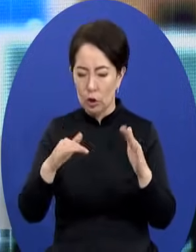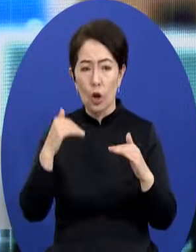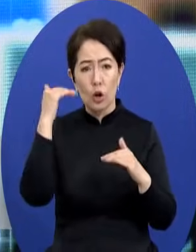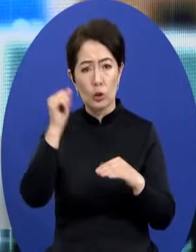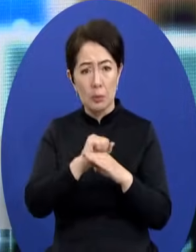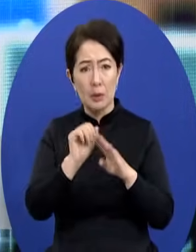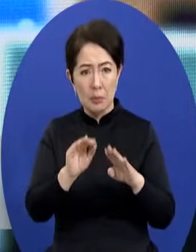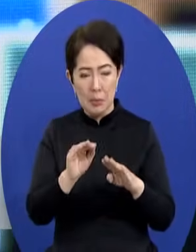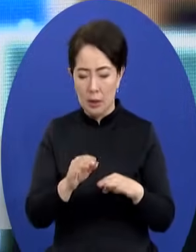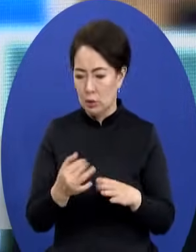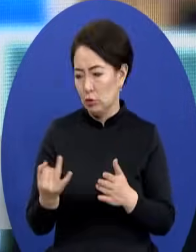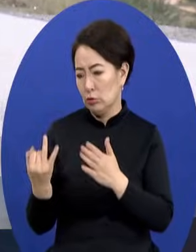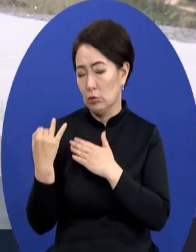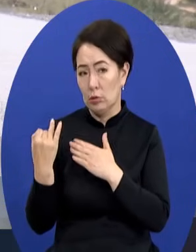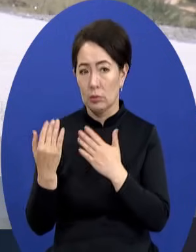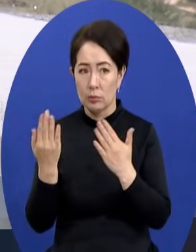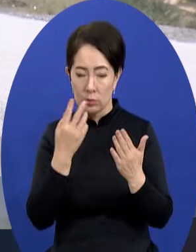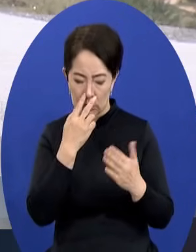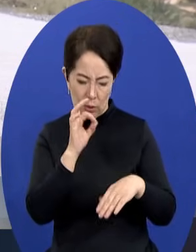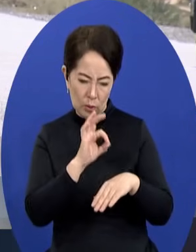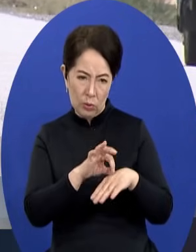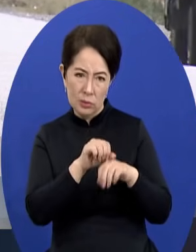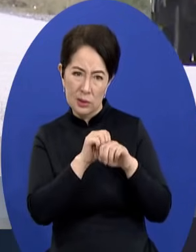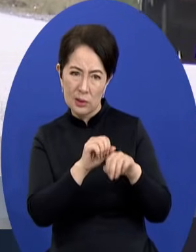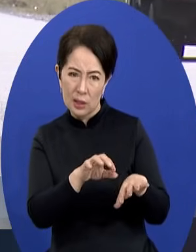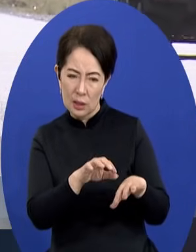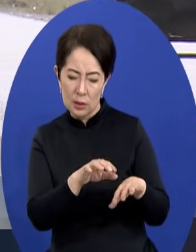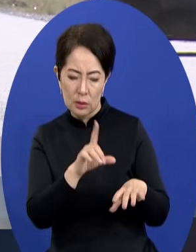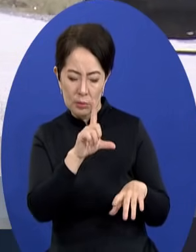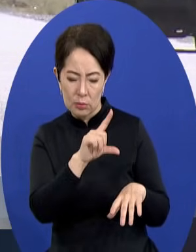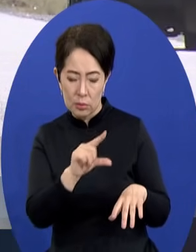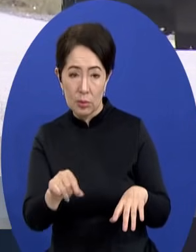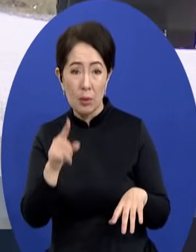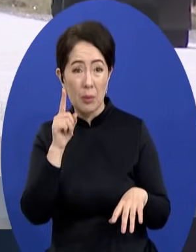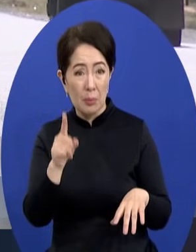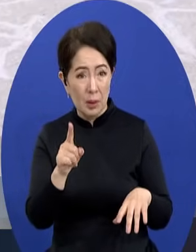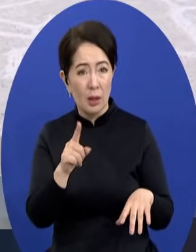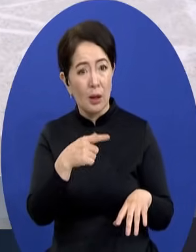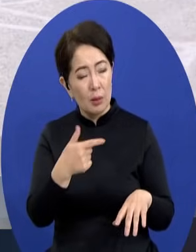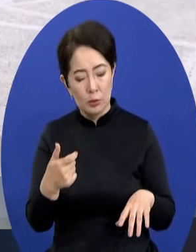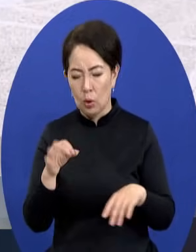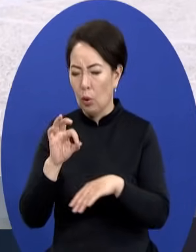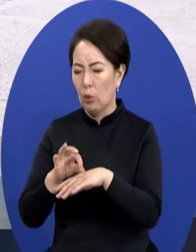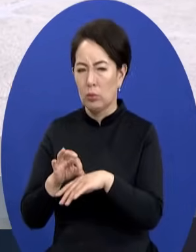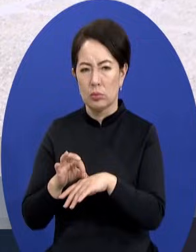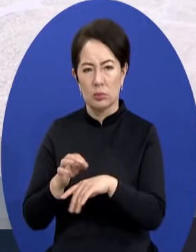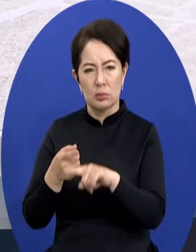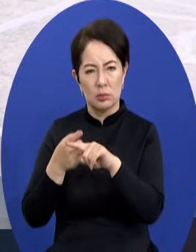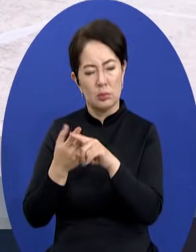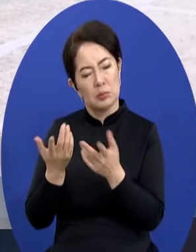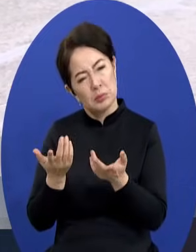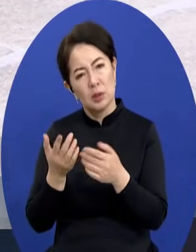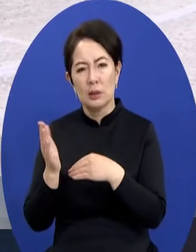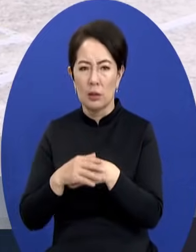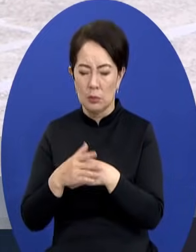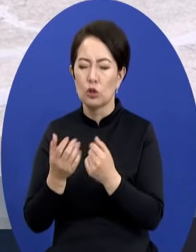байгаа. Хэдийгээр өнгөрсөн 7 хоногтой харьцуулахад өвчний тархалтын тоо 1000-аар буурсан ч нас баралт өвчний хүндрэлүүд буурахгүй байна. Тиймээс иргэдийн хувьд